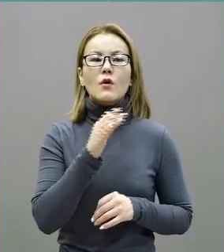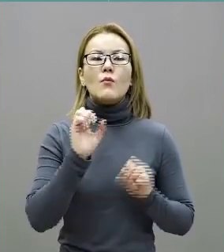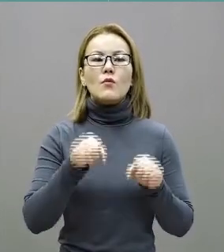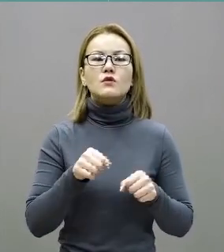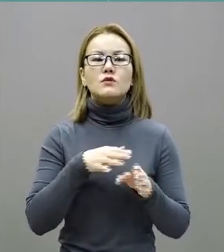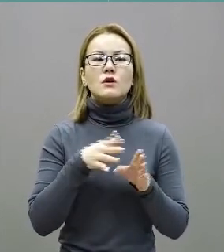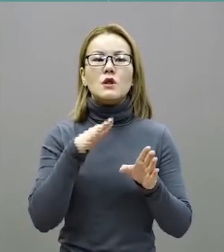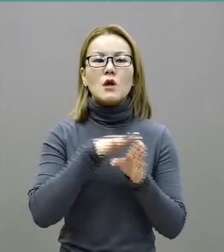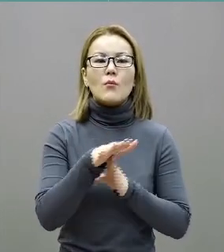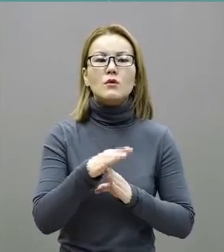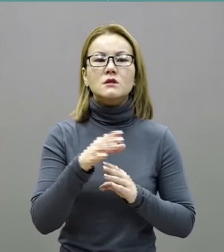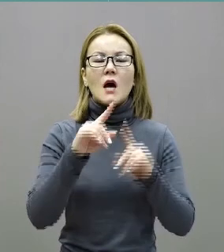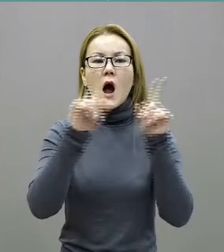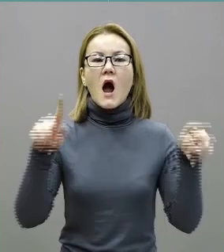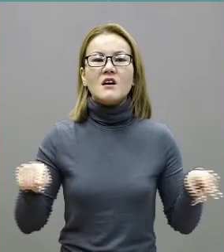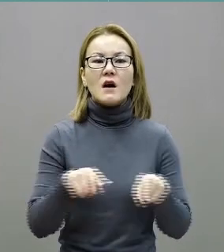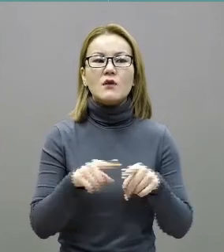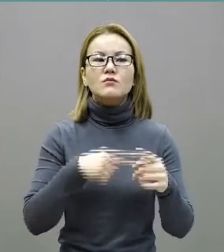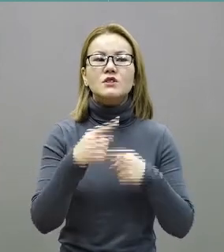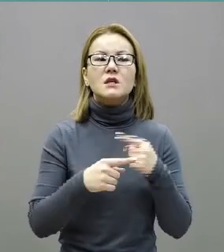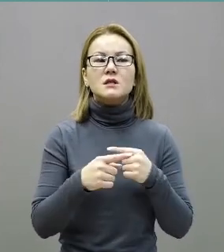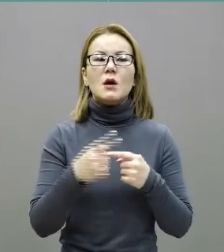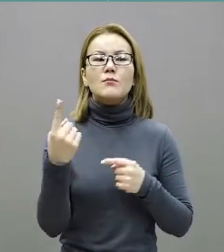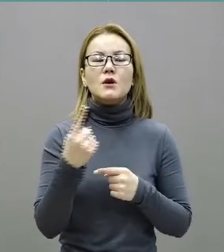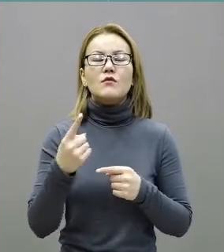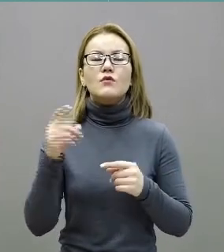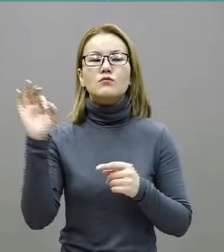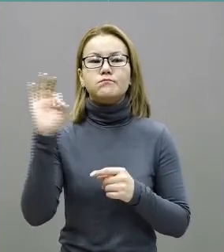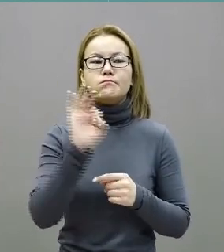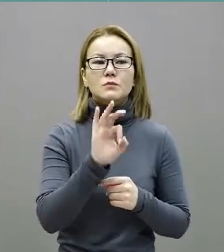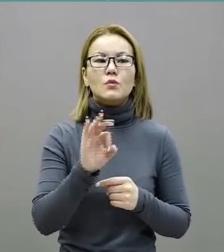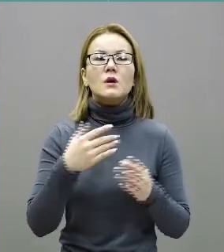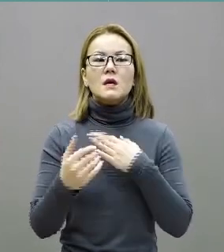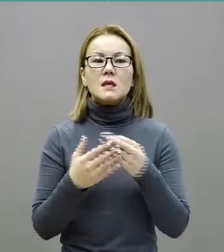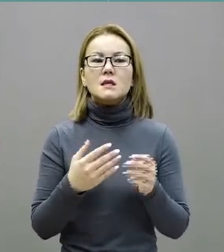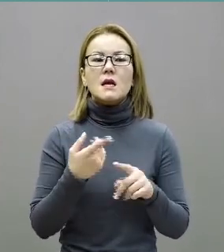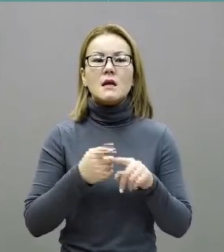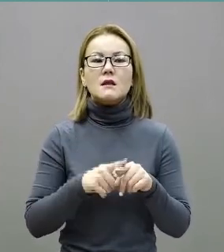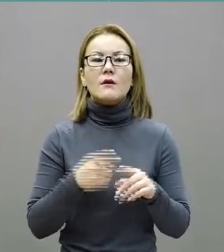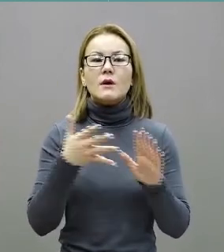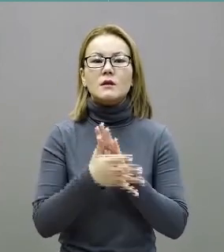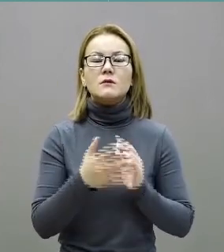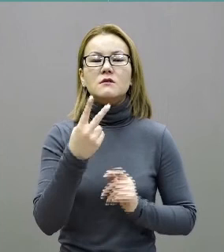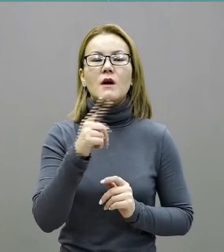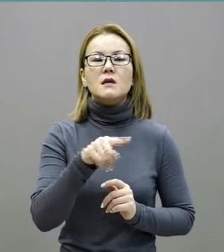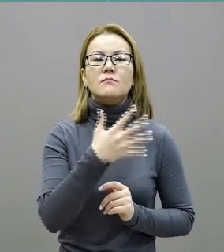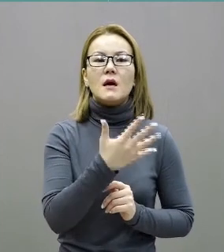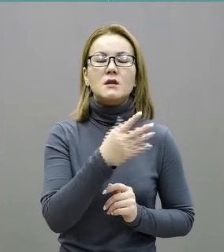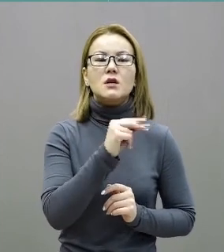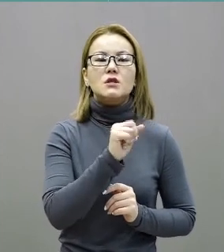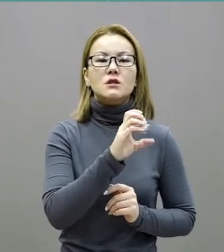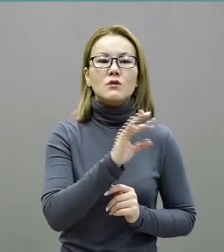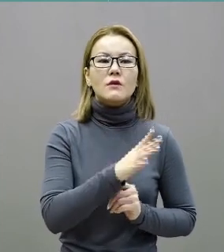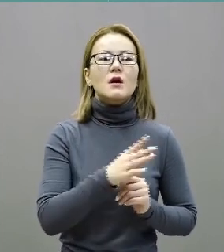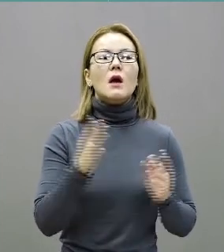первую трубку и если для этого потребуется на два с половиной часа меньше чем для заполнение аквариума через